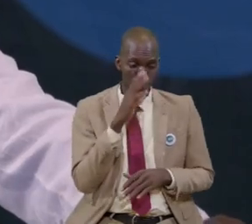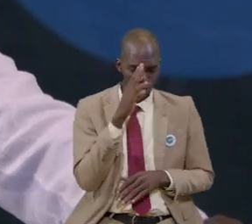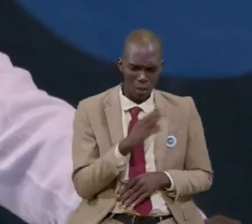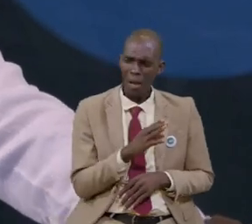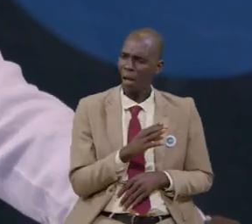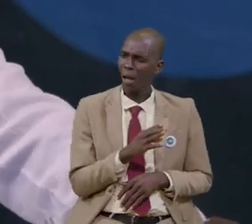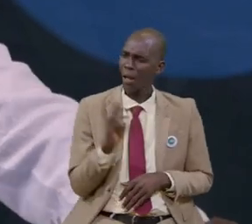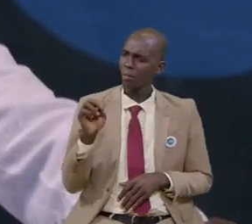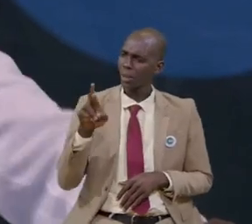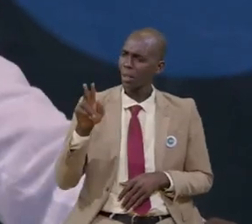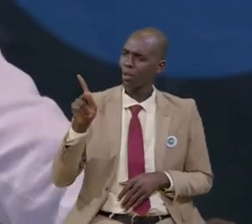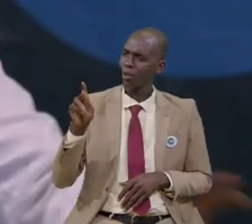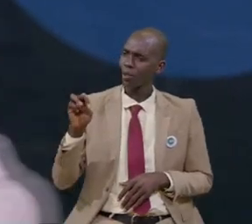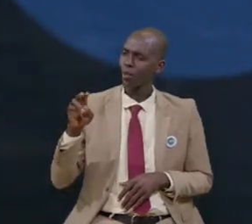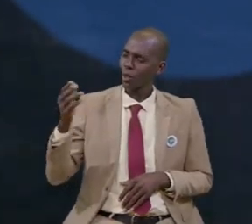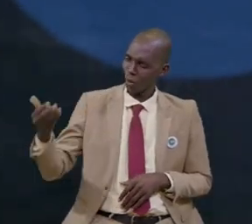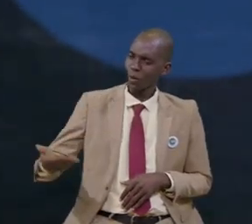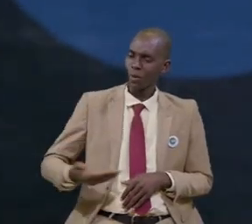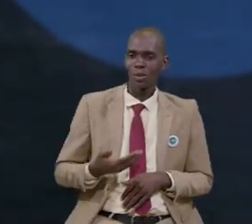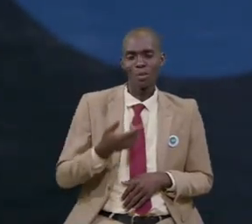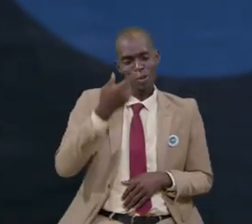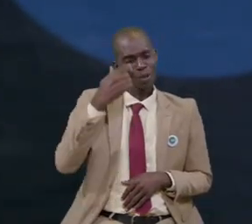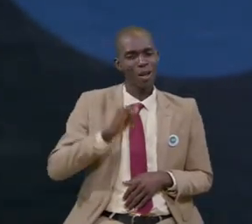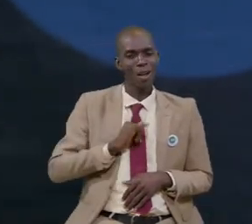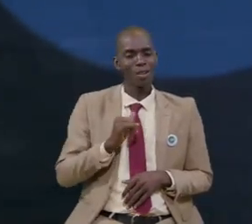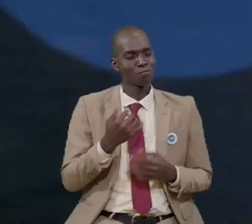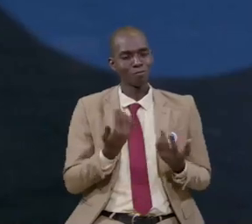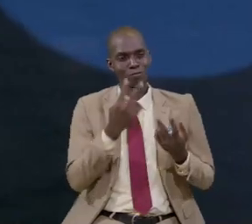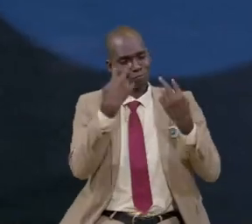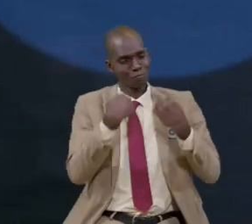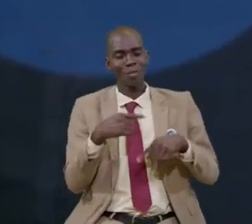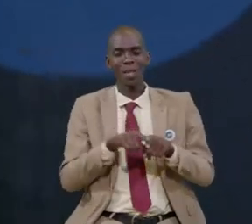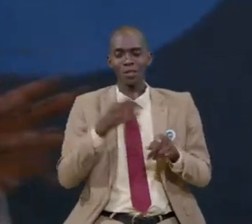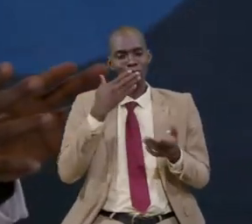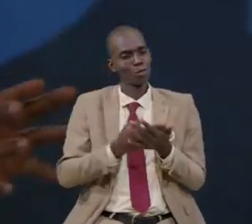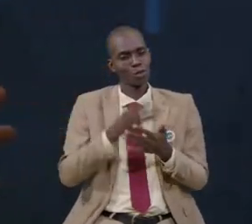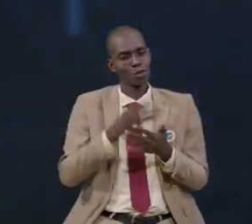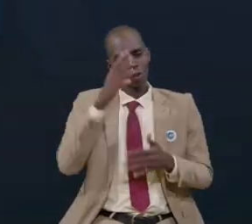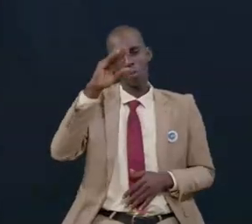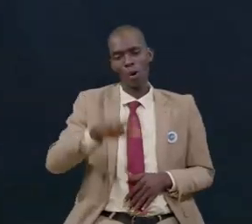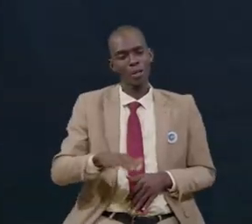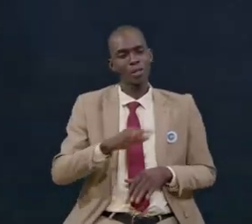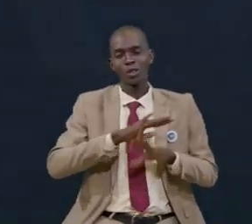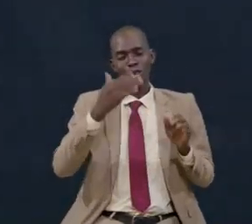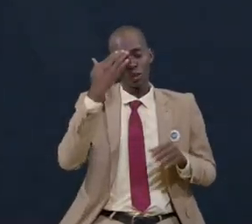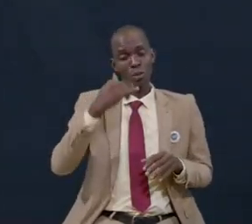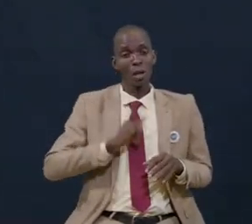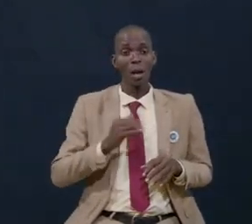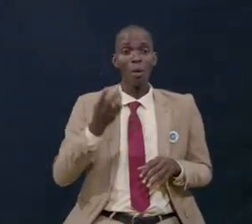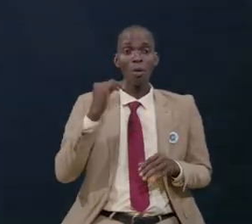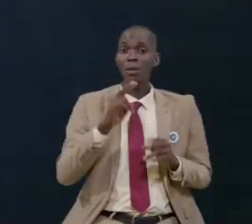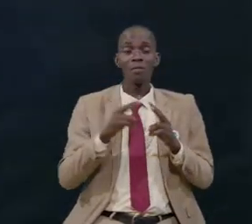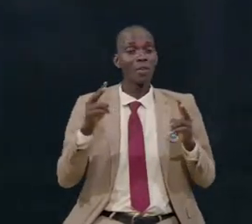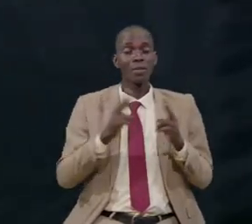Koumoui, entre. Enfin, je suis un bon garçon pour lui. Il ne savait pas que j'étais